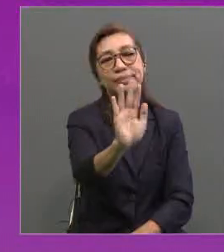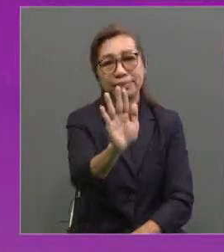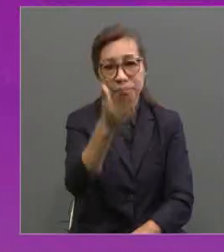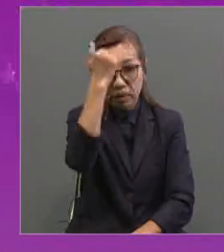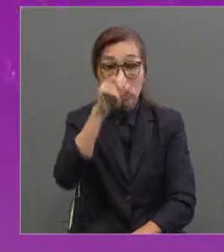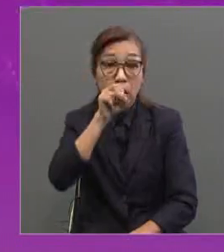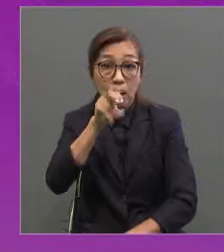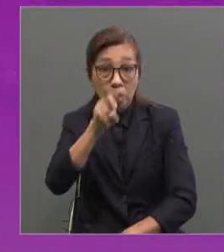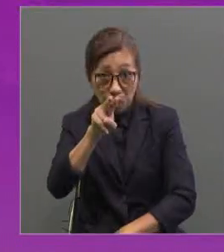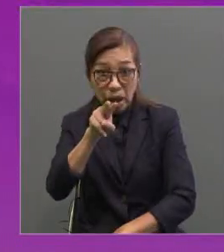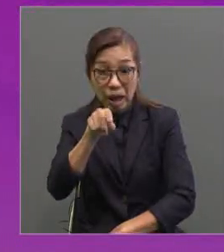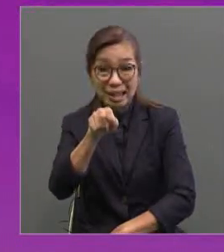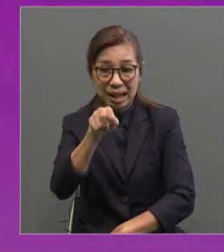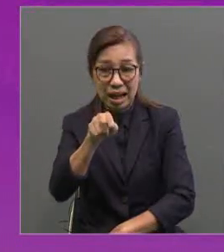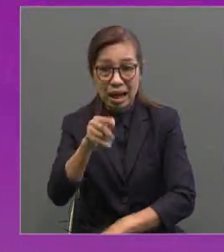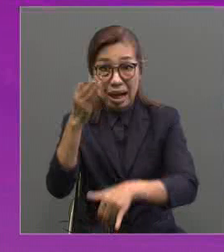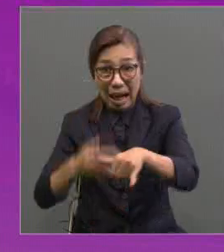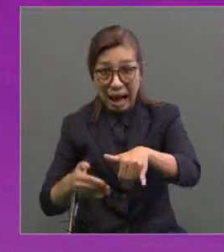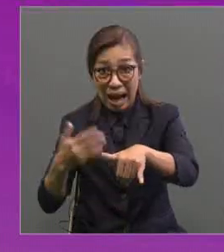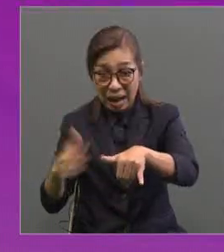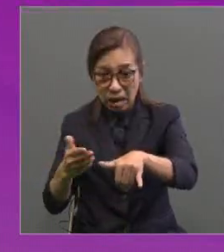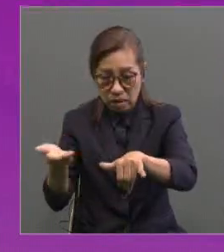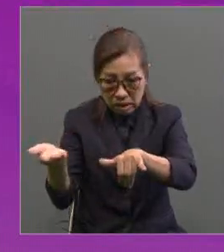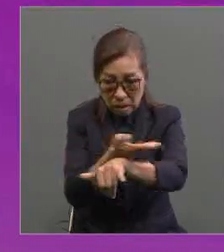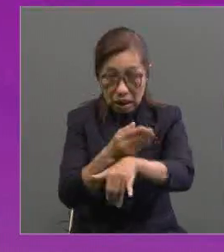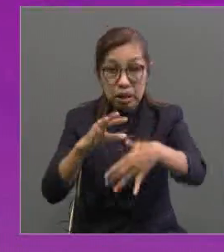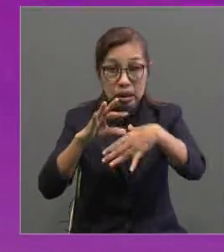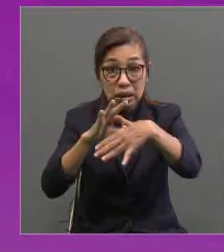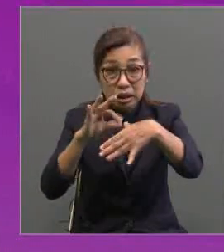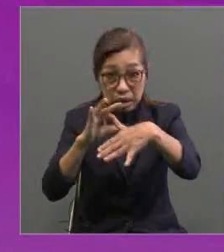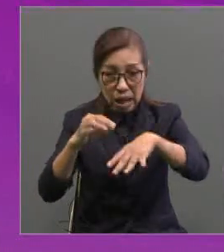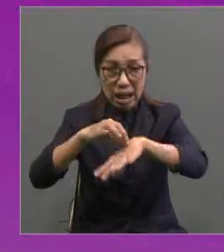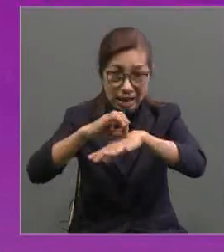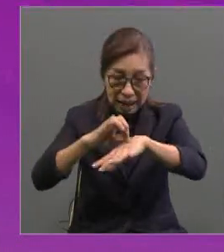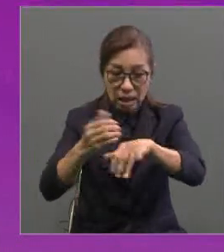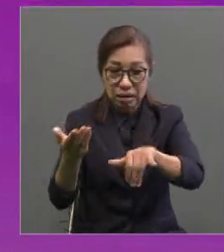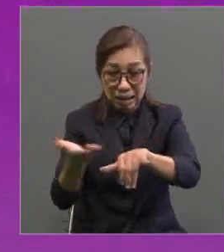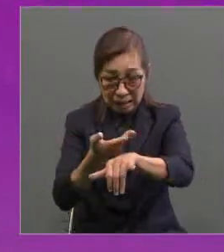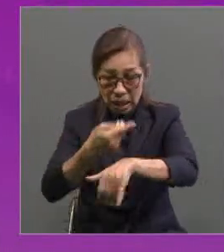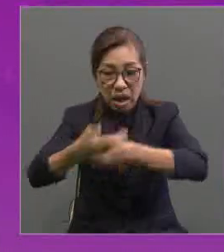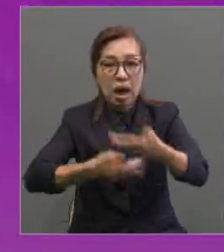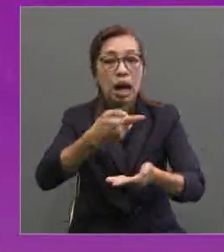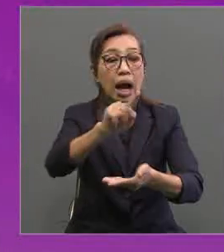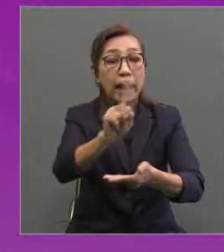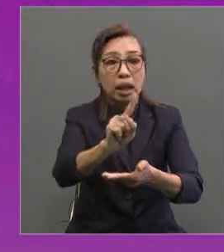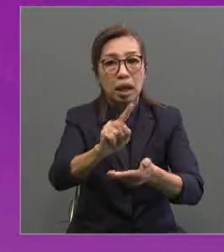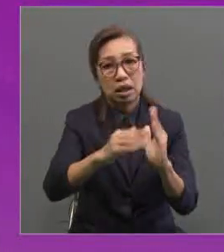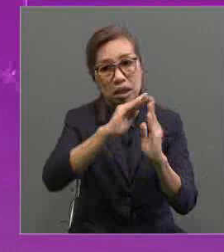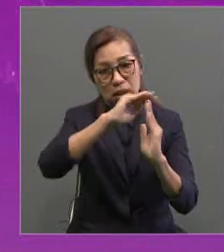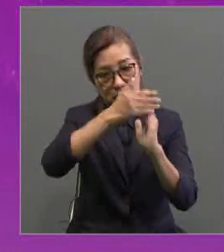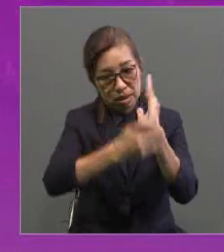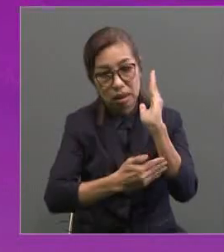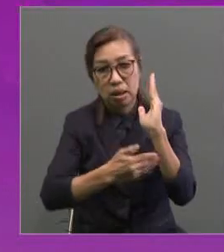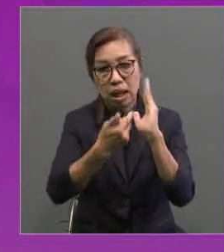เงินตัวทองที่ชำแหละเนี่ยเขานำไปขายต่อตามตลาดชายแดนภาคตะวันออกเพื่อนำไปทำเป็นอาหารป่า